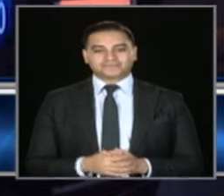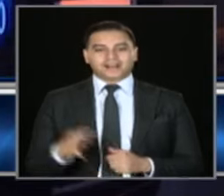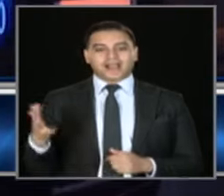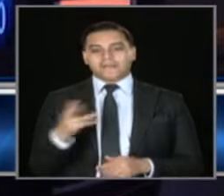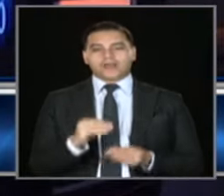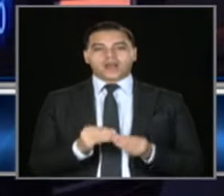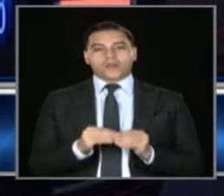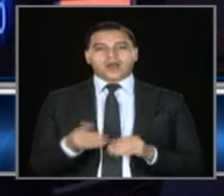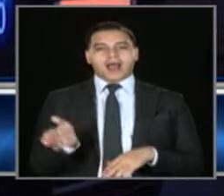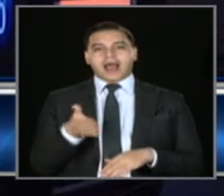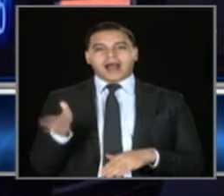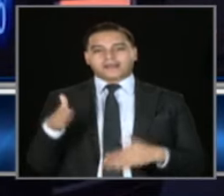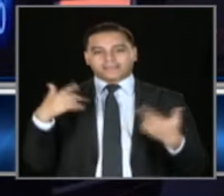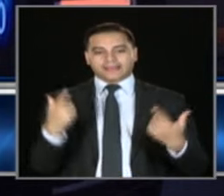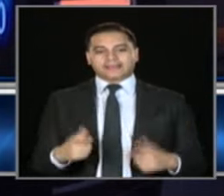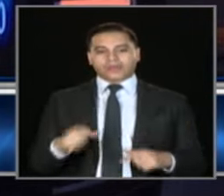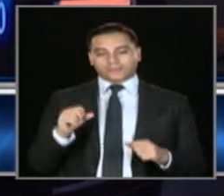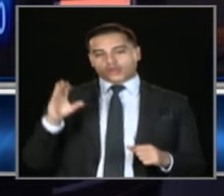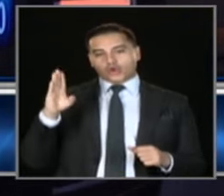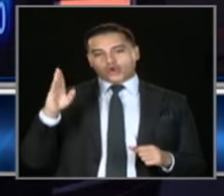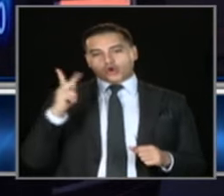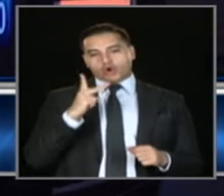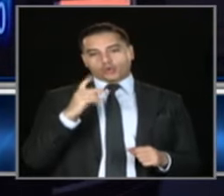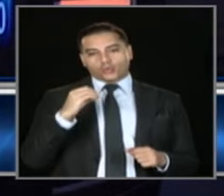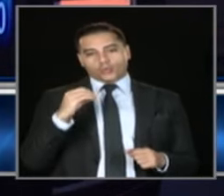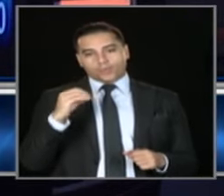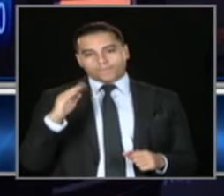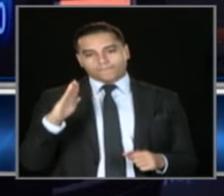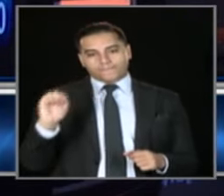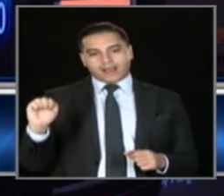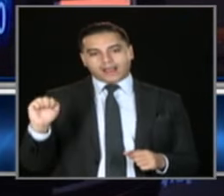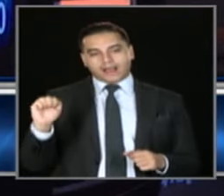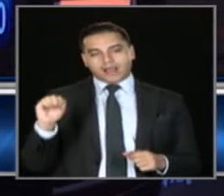كم عدد ألوان علم دولة كوبا؟